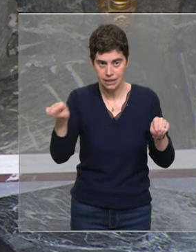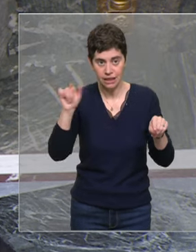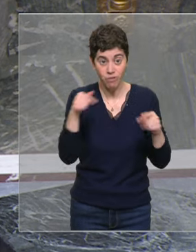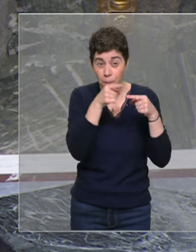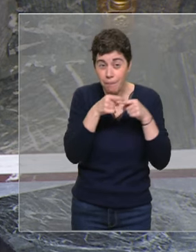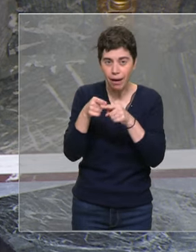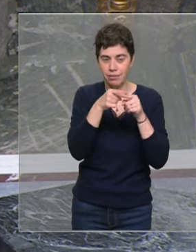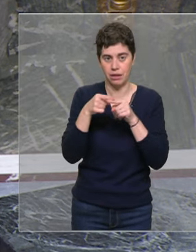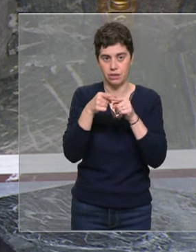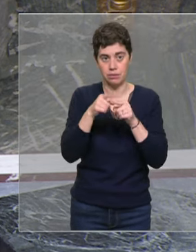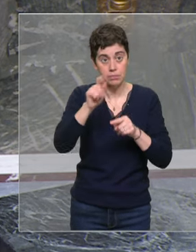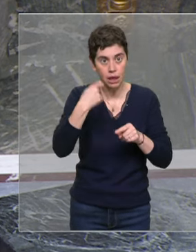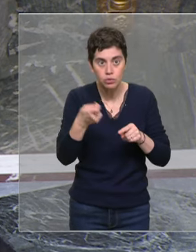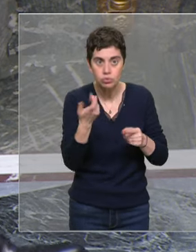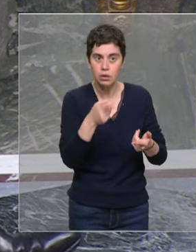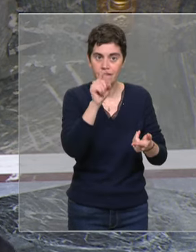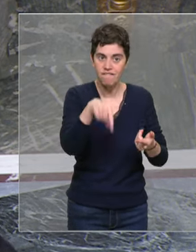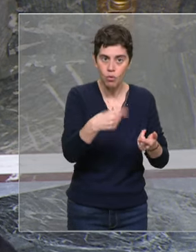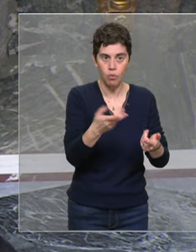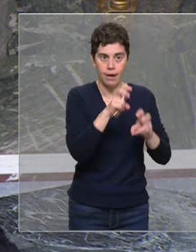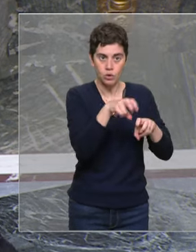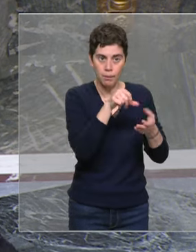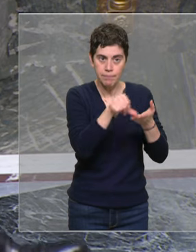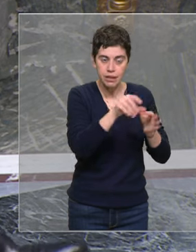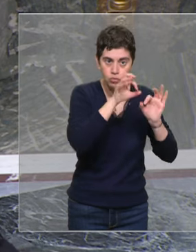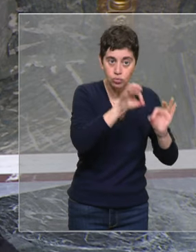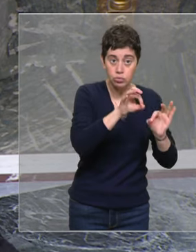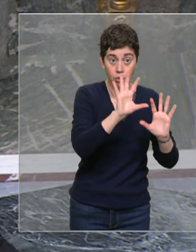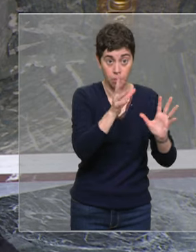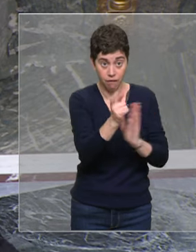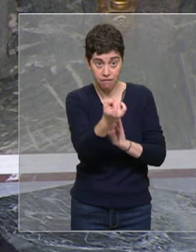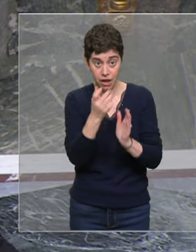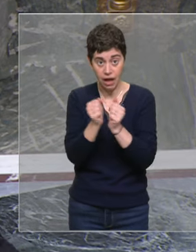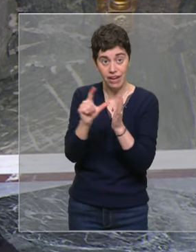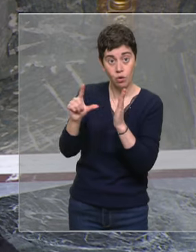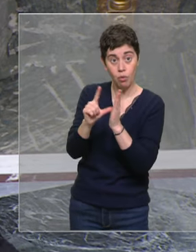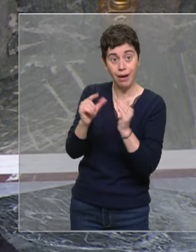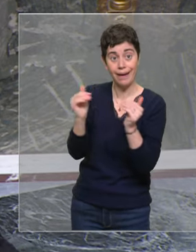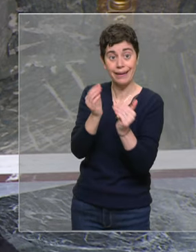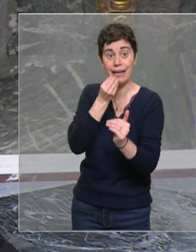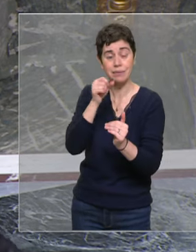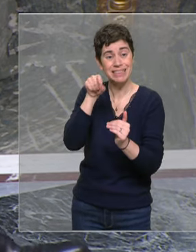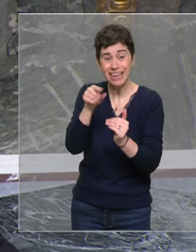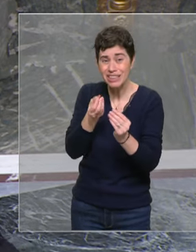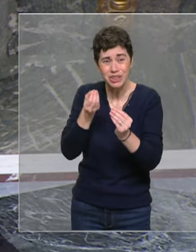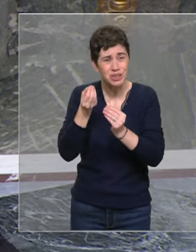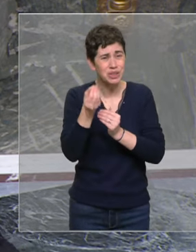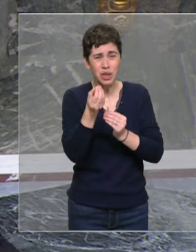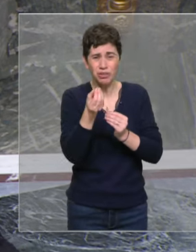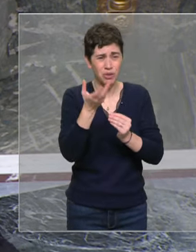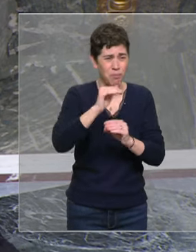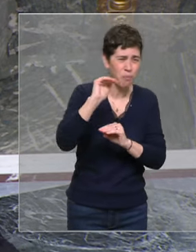revenu agricole avec les lois Egalim. Ces lois, elles ont créé le cadre protecteur le plus important